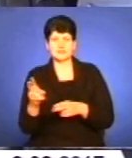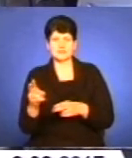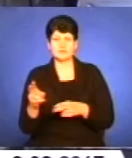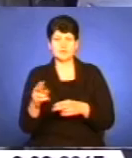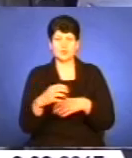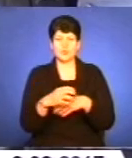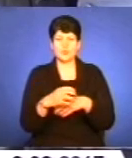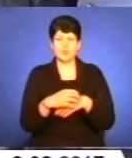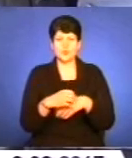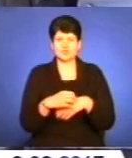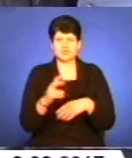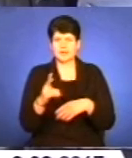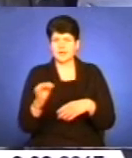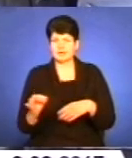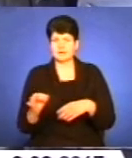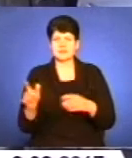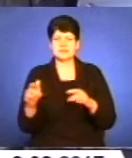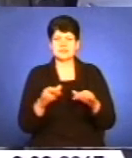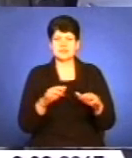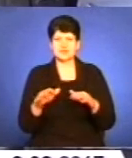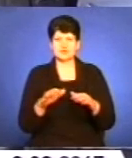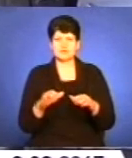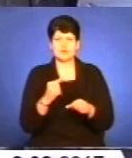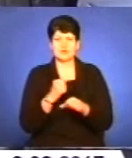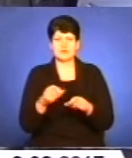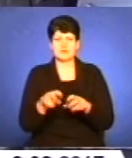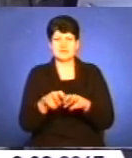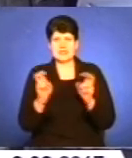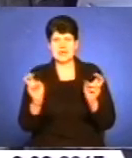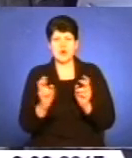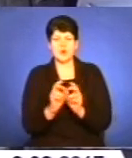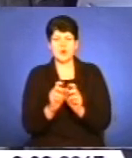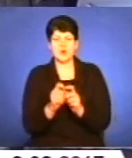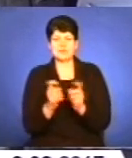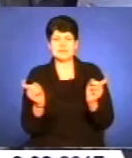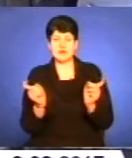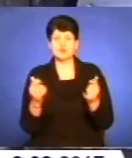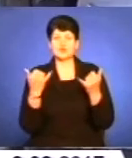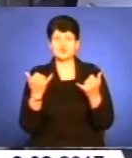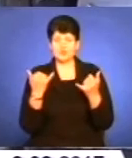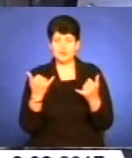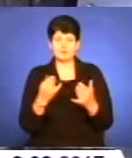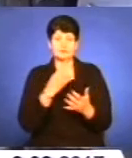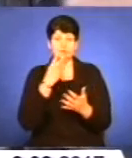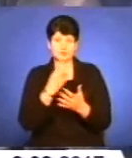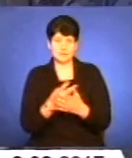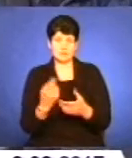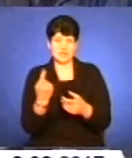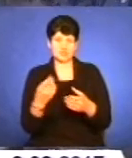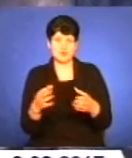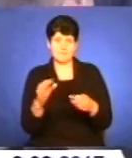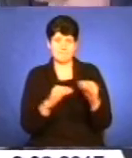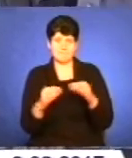кошки і засоби для зняття розтяжок. Сьогодні йдуть перша партія, якщо ви побачите, це є